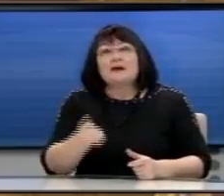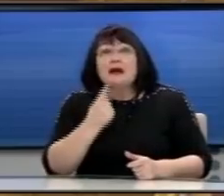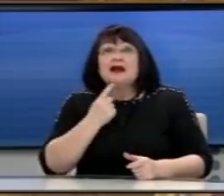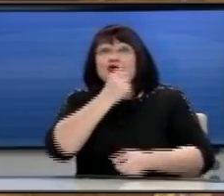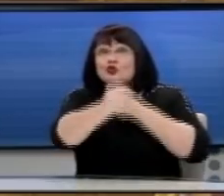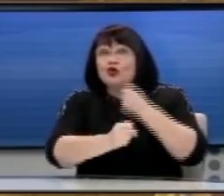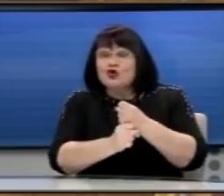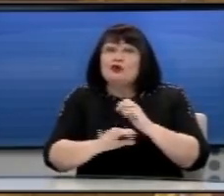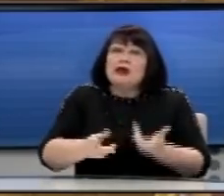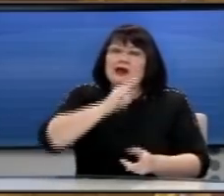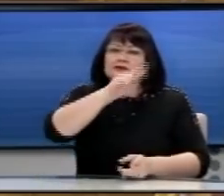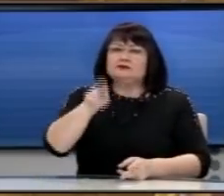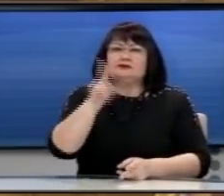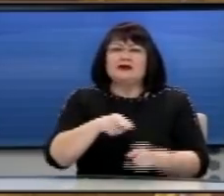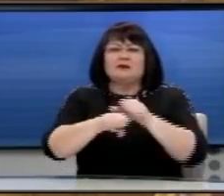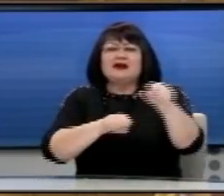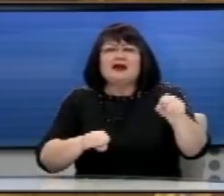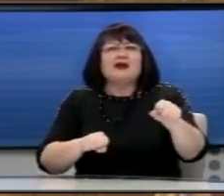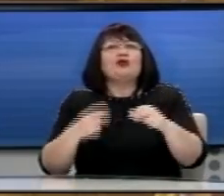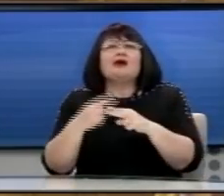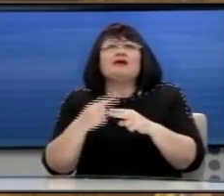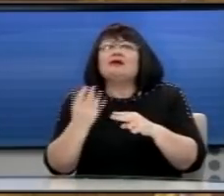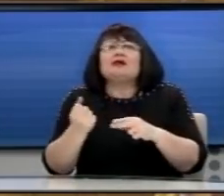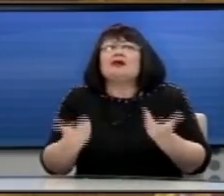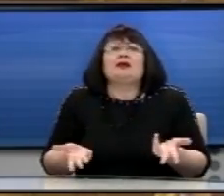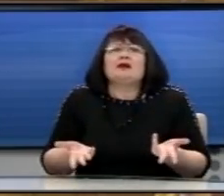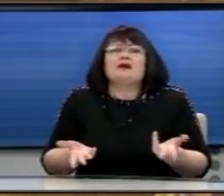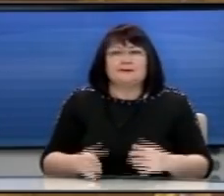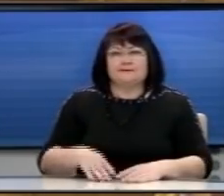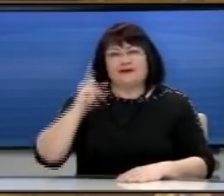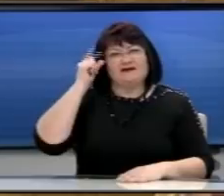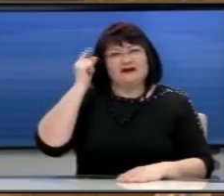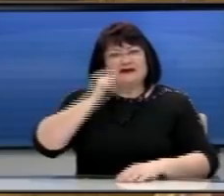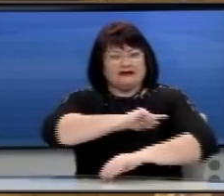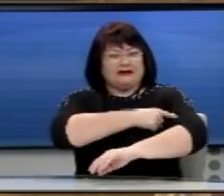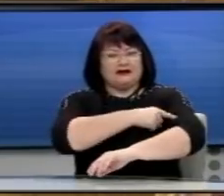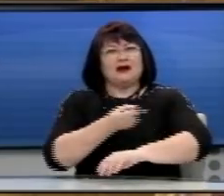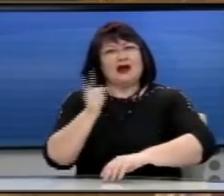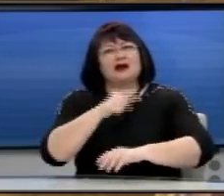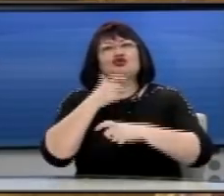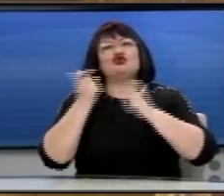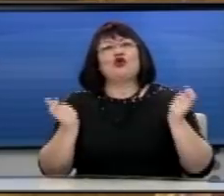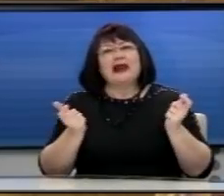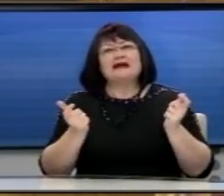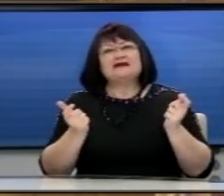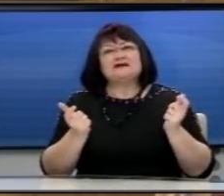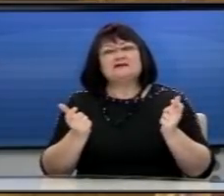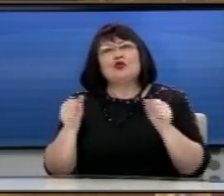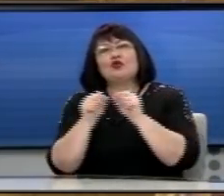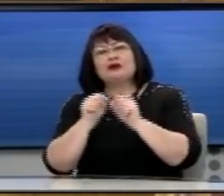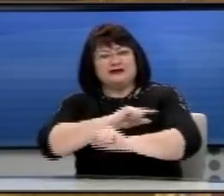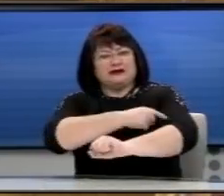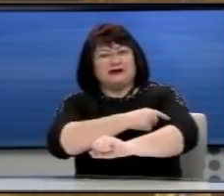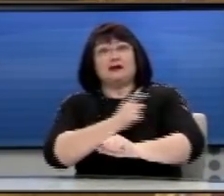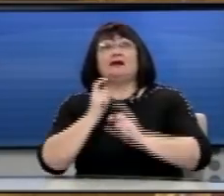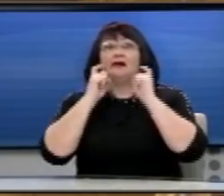του χρόνου και τι είδους πτυχίο θα πάρουν. Είναι οι φοιτητές ιατρικών και παραϊατρικών σχολών που χρειάζεται να πραγματοποιήσουν